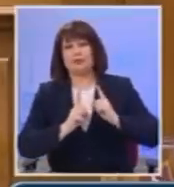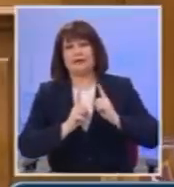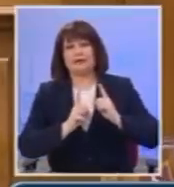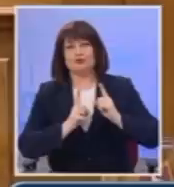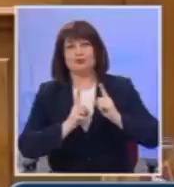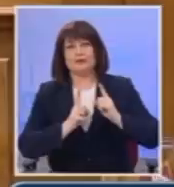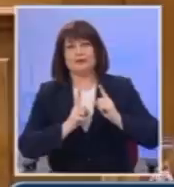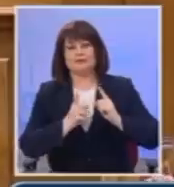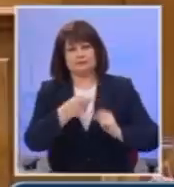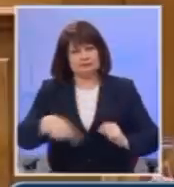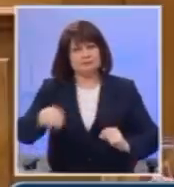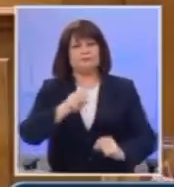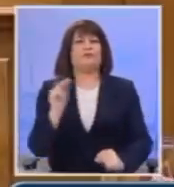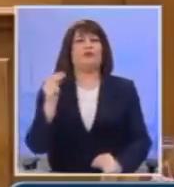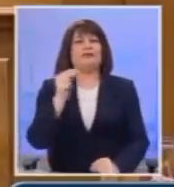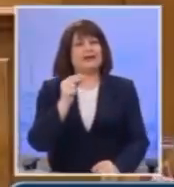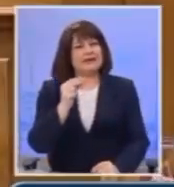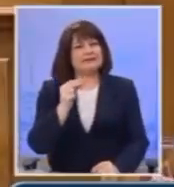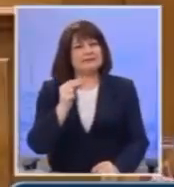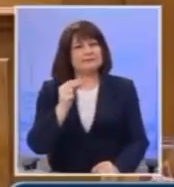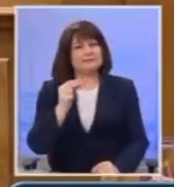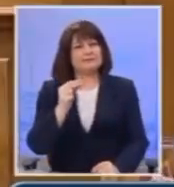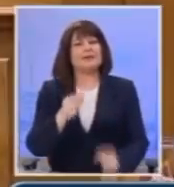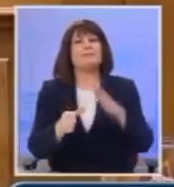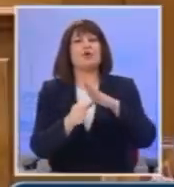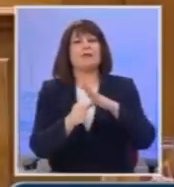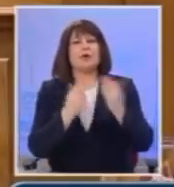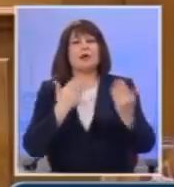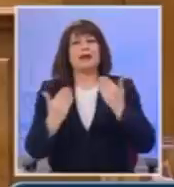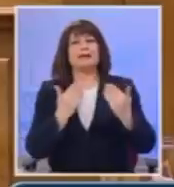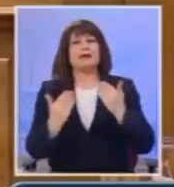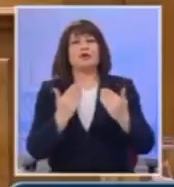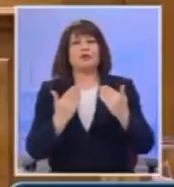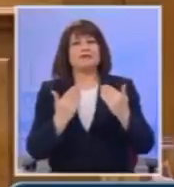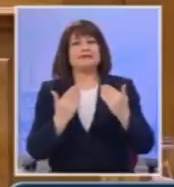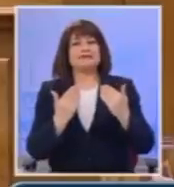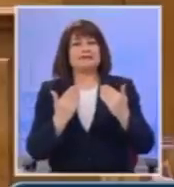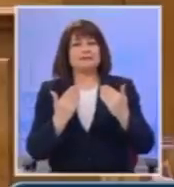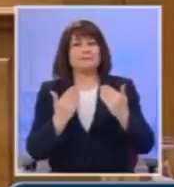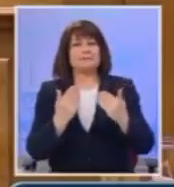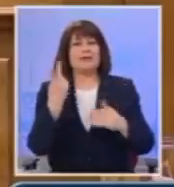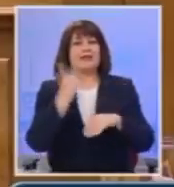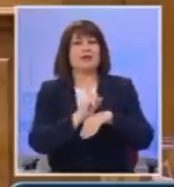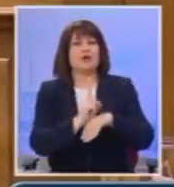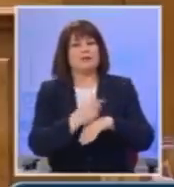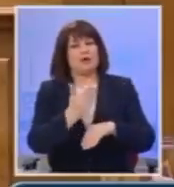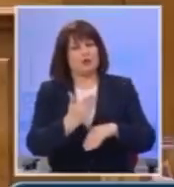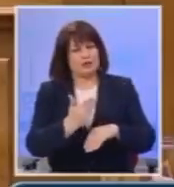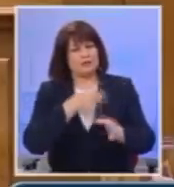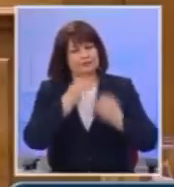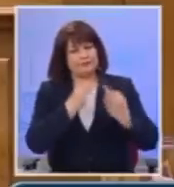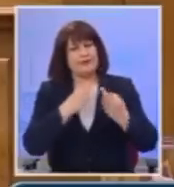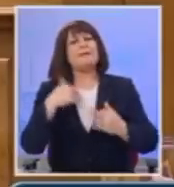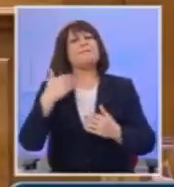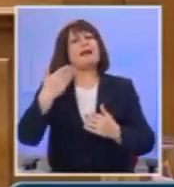αυτό αφορά και όλους τους βουλευτές, η ανοχή του Προεδρείου να μην είναι στα πρώτα 2 λεπτά της κατάθεσης του ερωτήματος, αλλά να